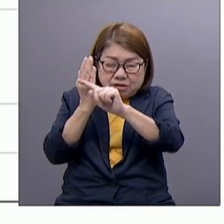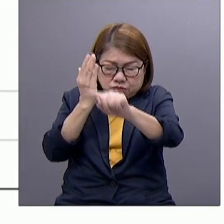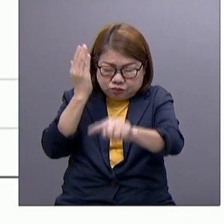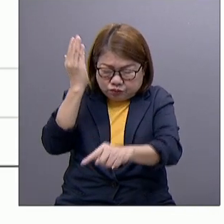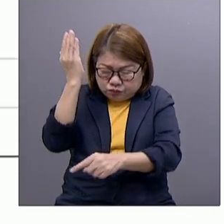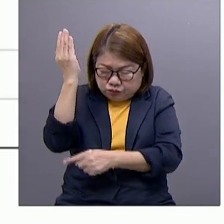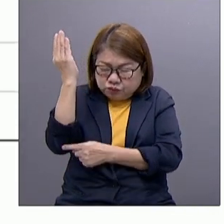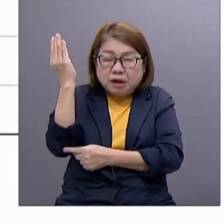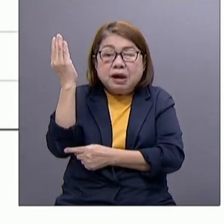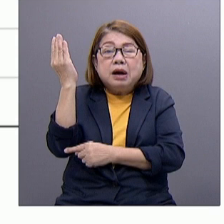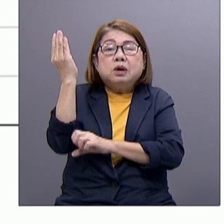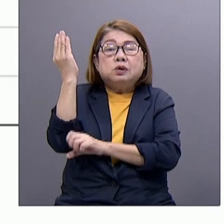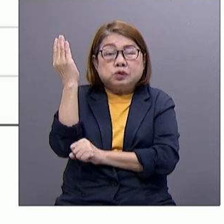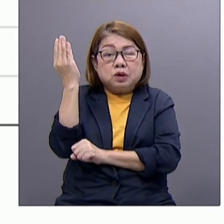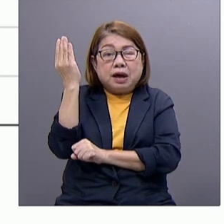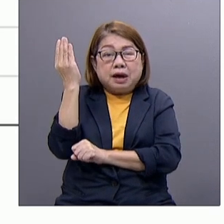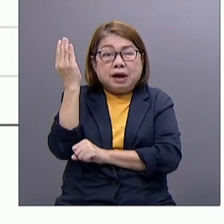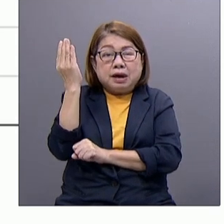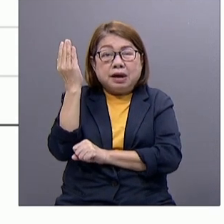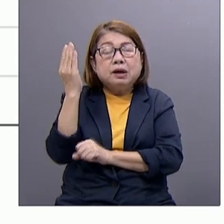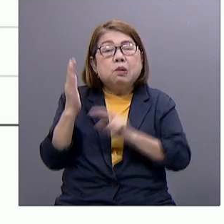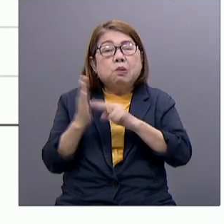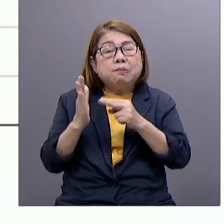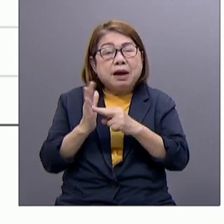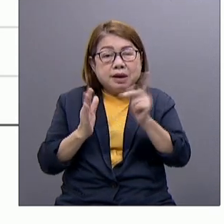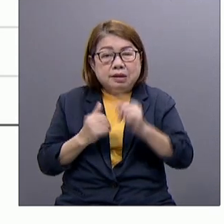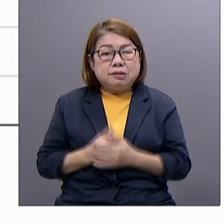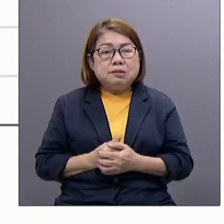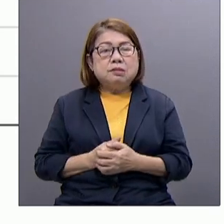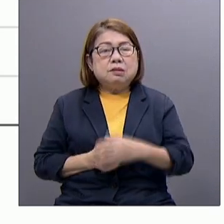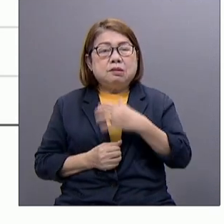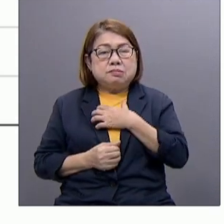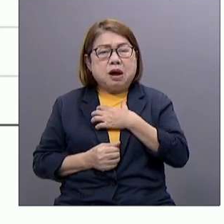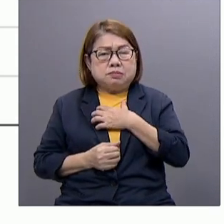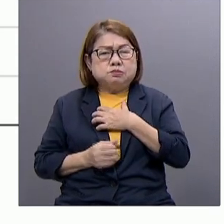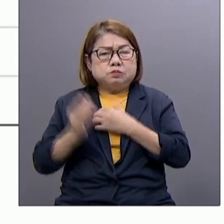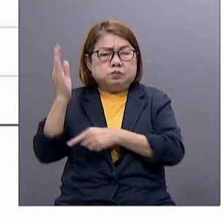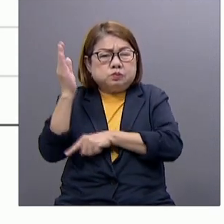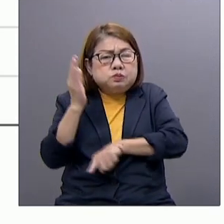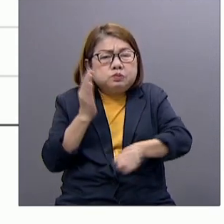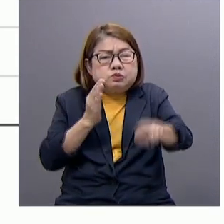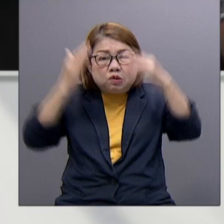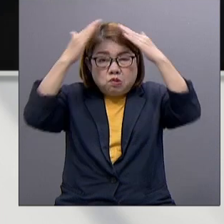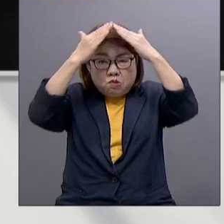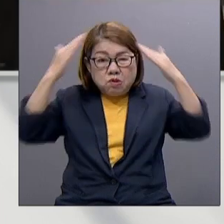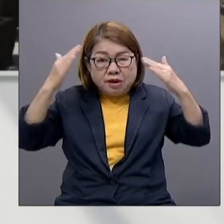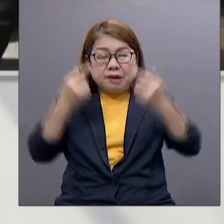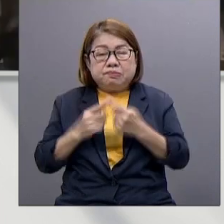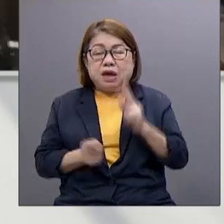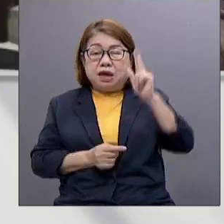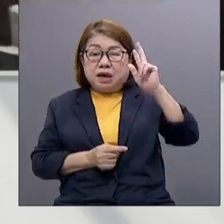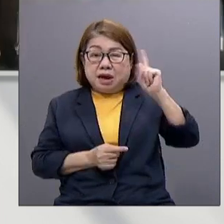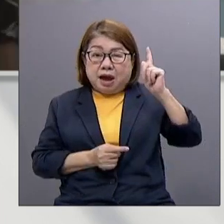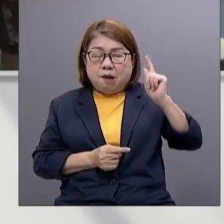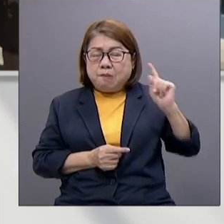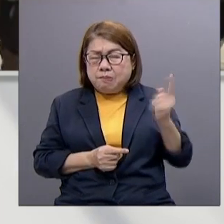โลซินของไทยก็น่าจะหมายถึงความต้องการที่อยากจะไปทางเวียดนามค่ะแต่แหล่งข่าวอีกคนกลับมองนะคะว่า